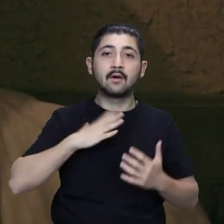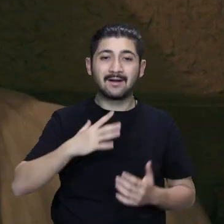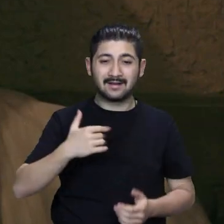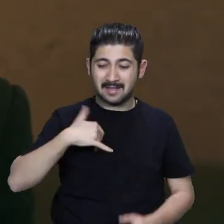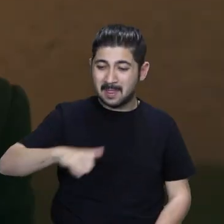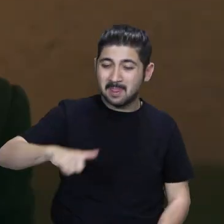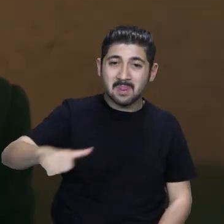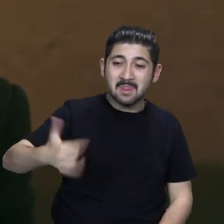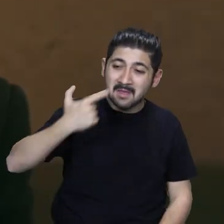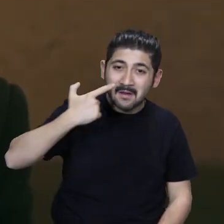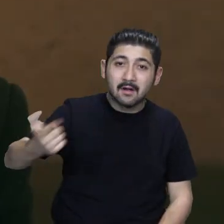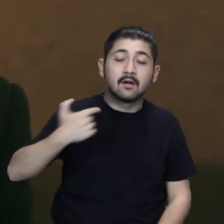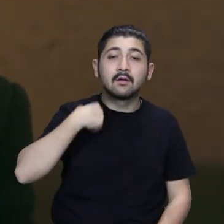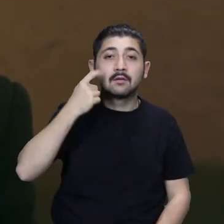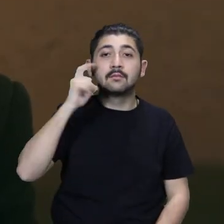Burnumuzun dibindelermiş meğer.